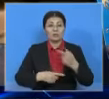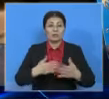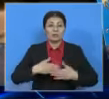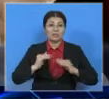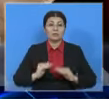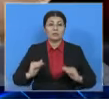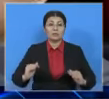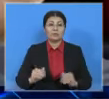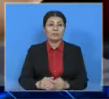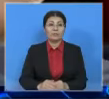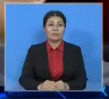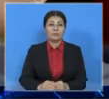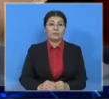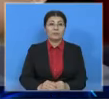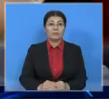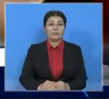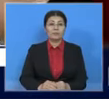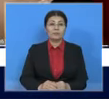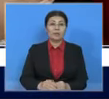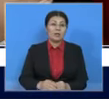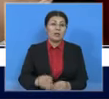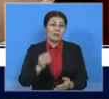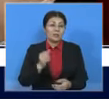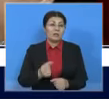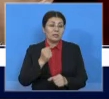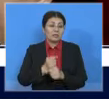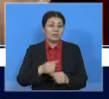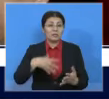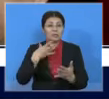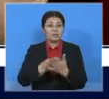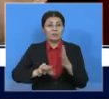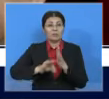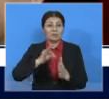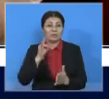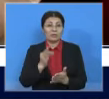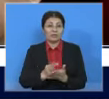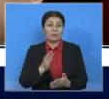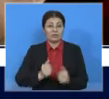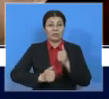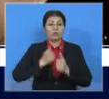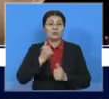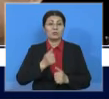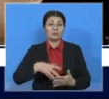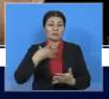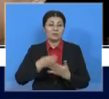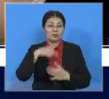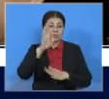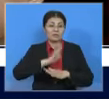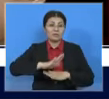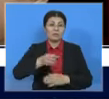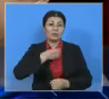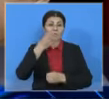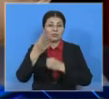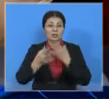детей. Даусымды бердим. Я сделала свой выбор. Будучи казашкой, я горжусь своей страной. Желаю процветания